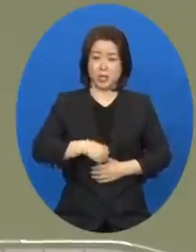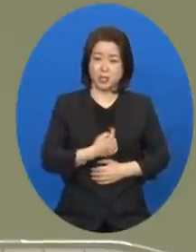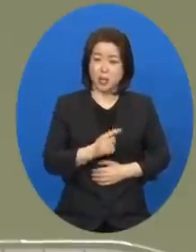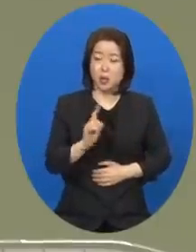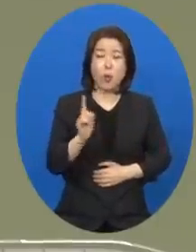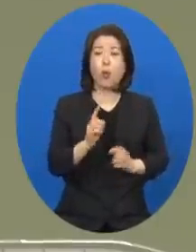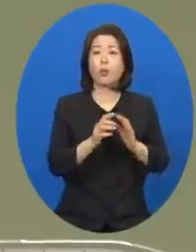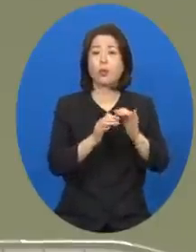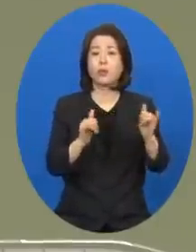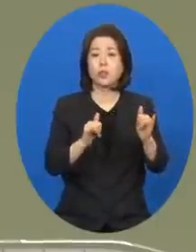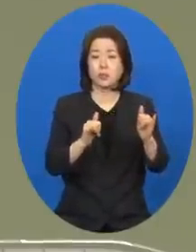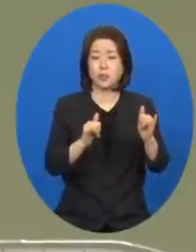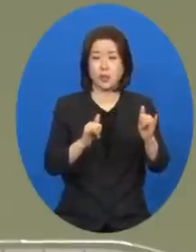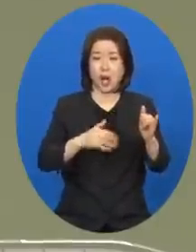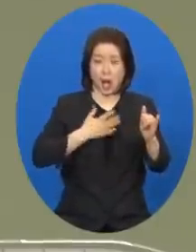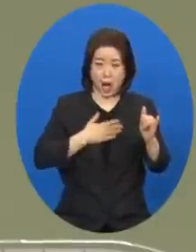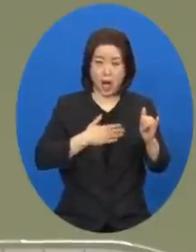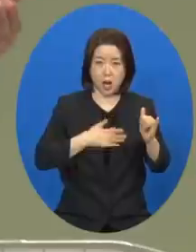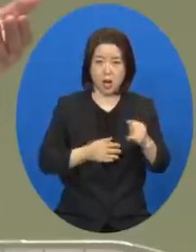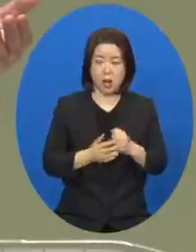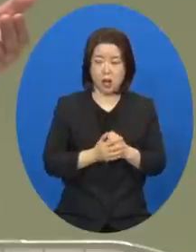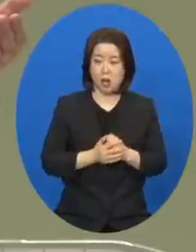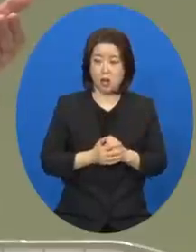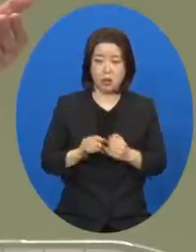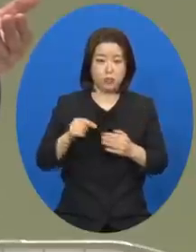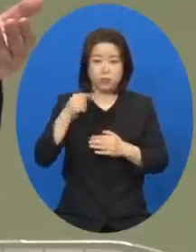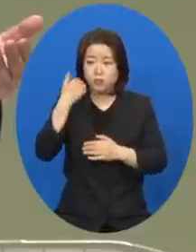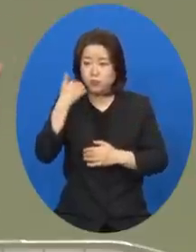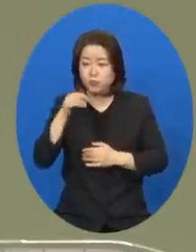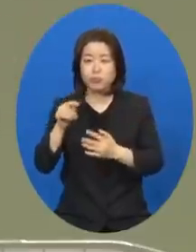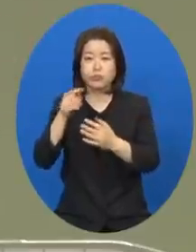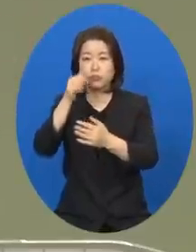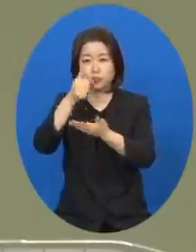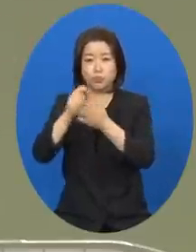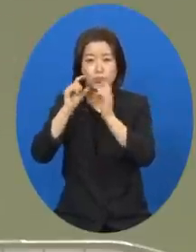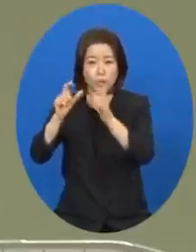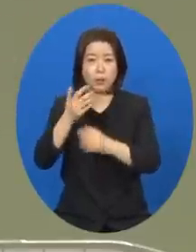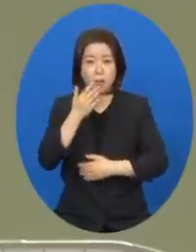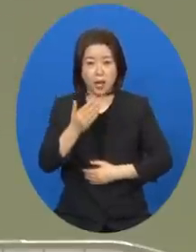어떤 사람이었는데 누구를 정죄해요?